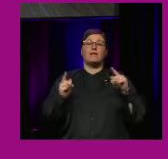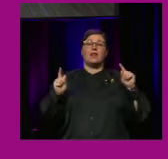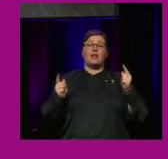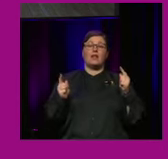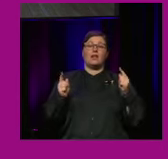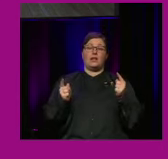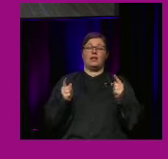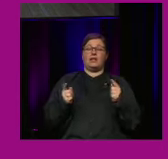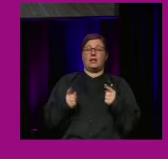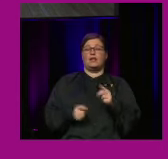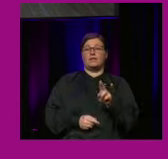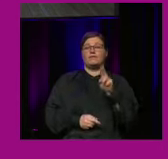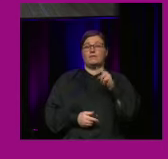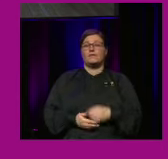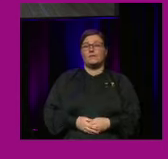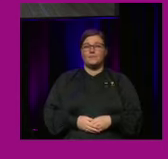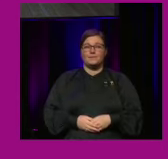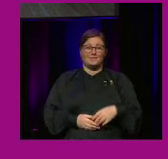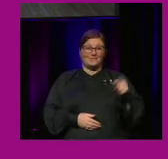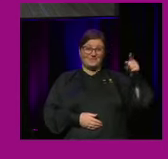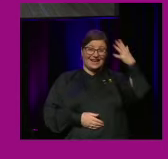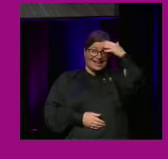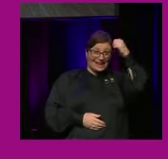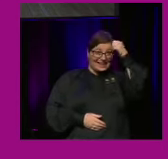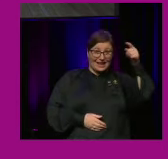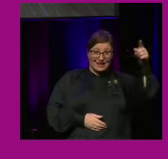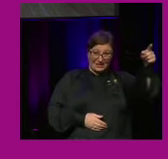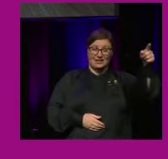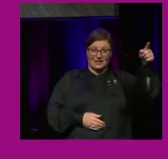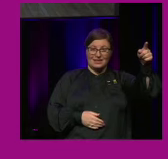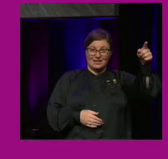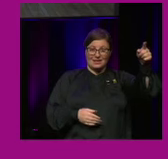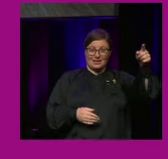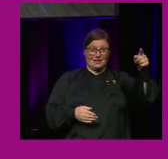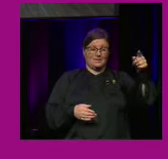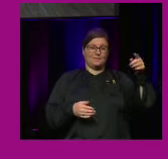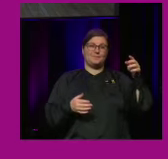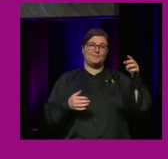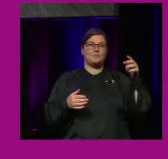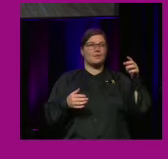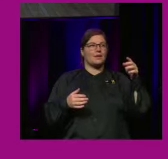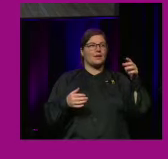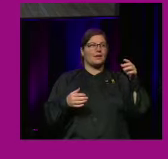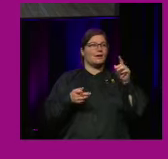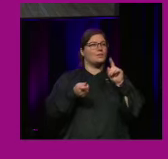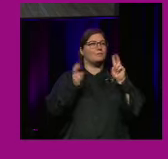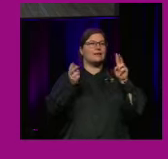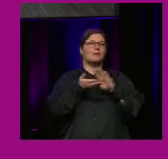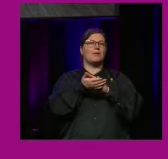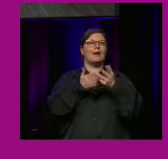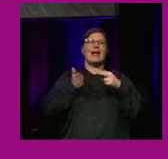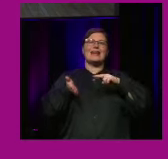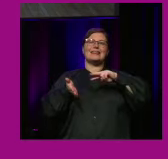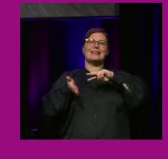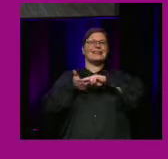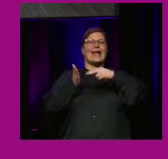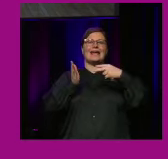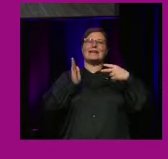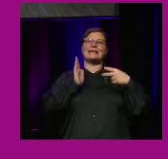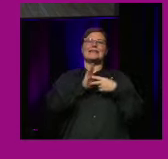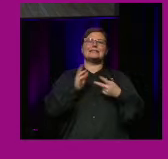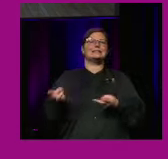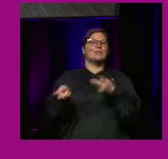säga. När ett stort land som Indien blir en teknisk demokrati istället för en